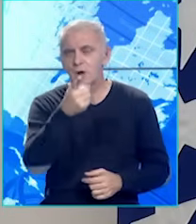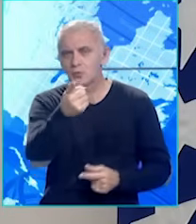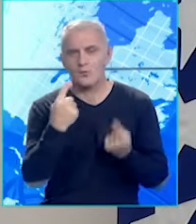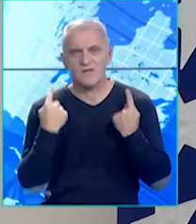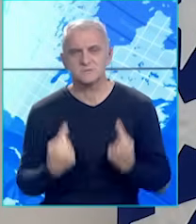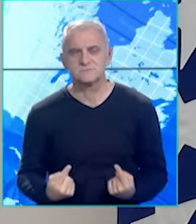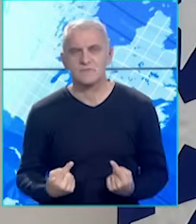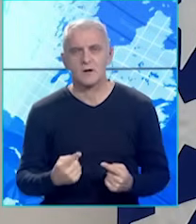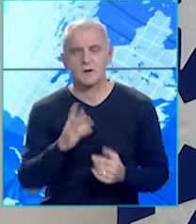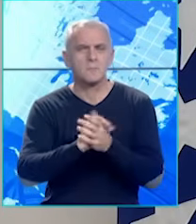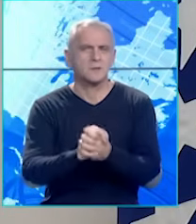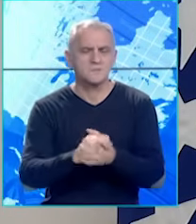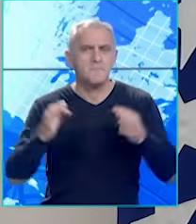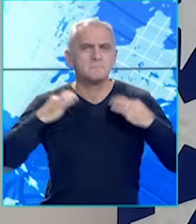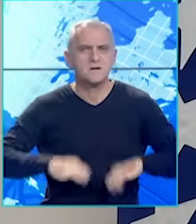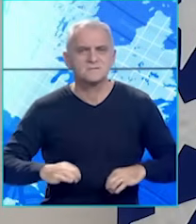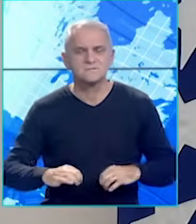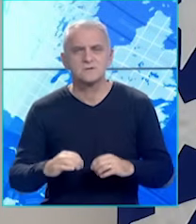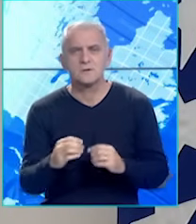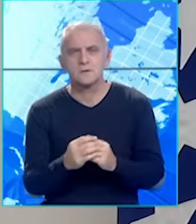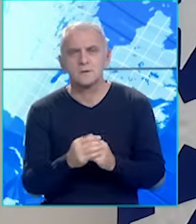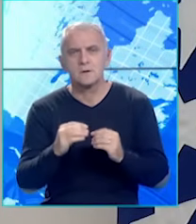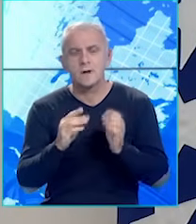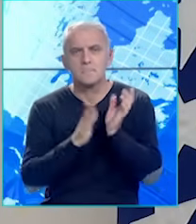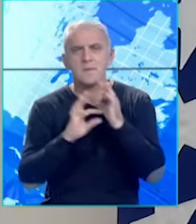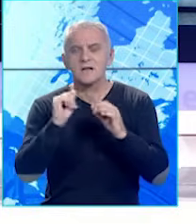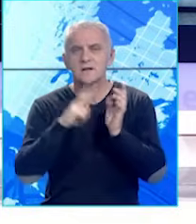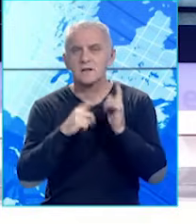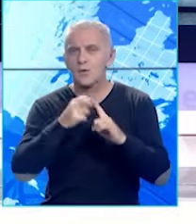i kolegici, odnosno predsjedavajuću Mirjani Lijepić-Marinković.